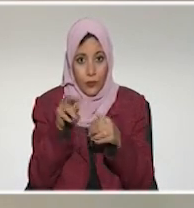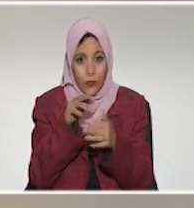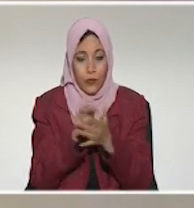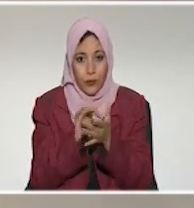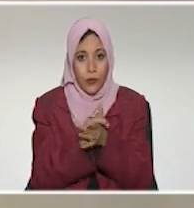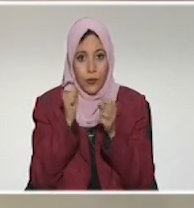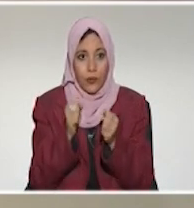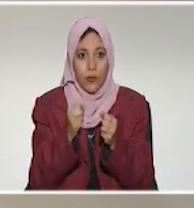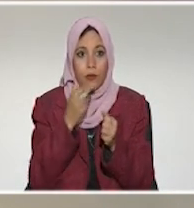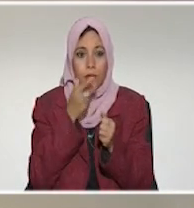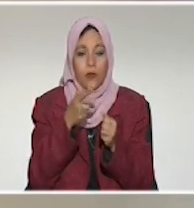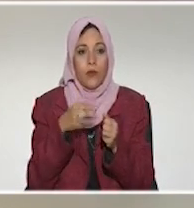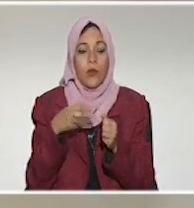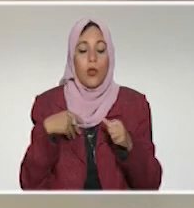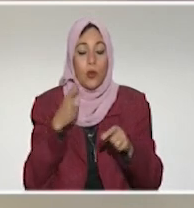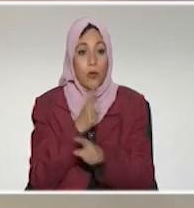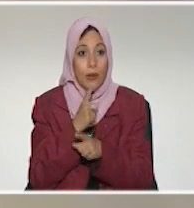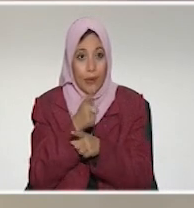بقى. الاستاذ محمد صبحي